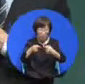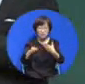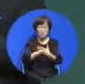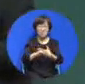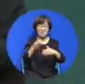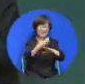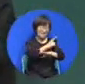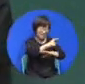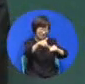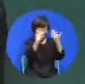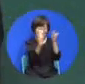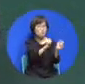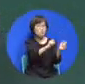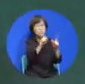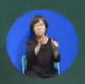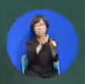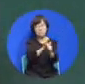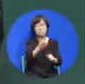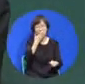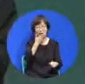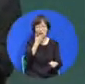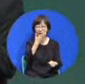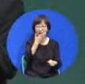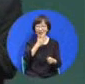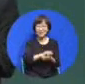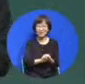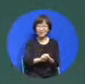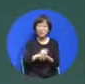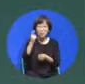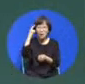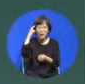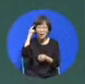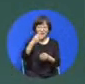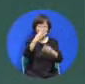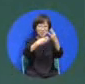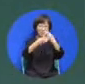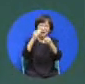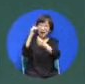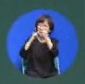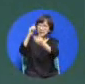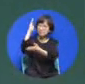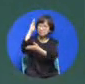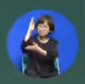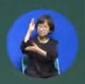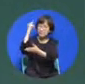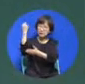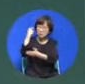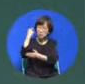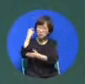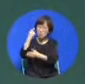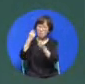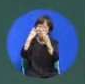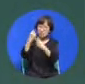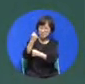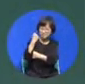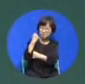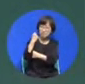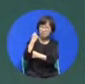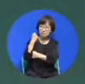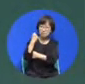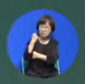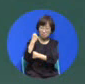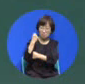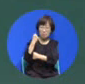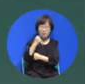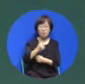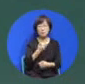church and really connect with his or her Sunday school teacher, 하나님의 말씀도 듣게 되고, it can save everything. 또 새로운 힘도 얻게 되고, 많은 게 중요해요. 그래서 교회가 중요한